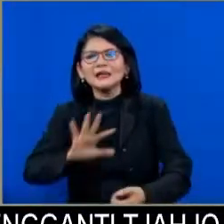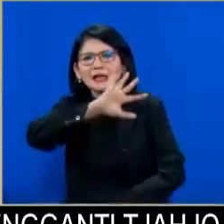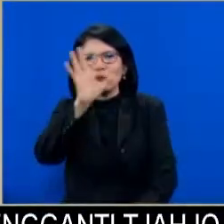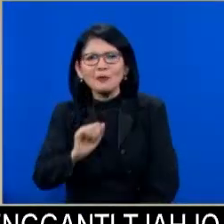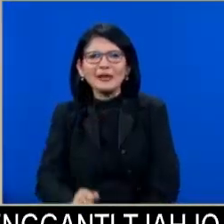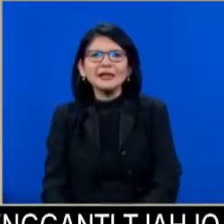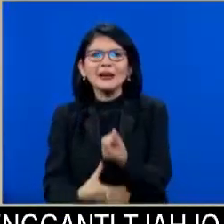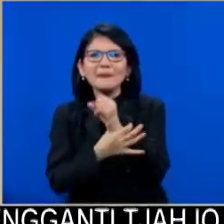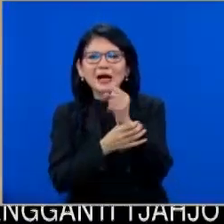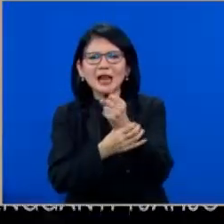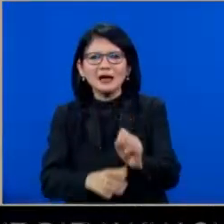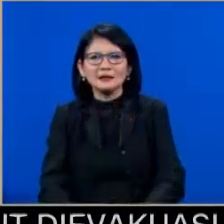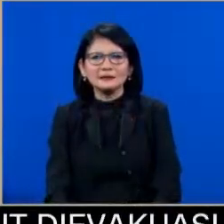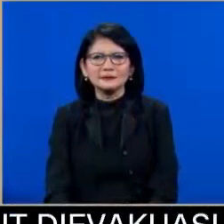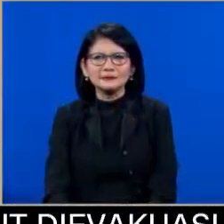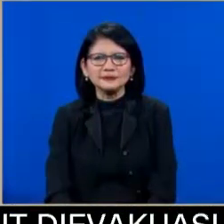Tengah.